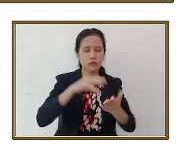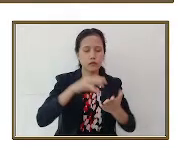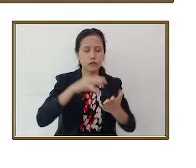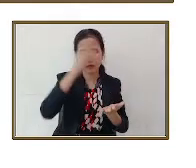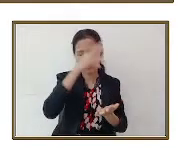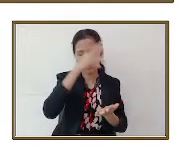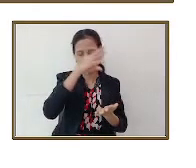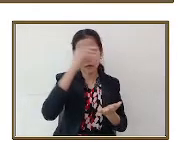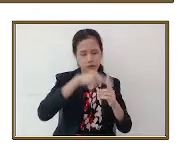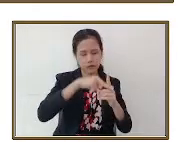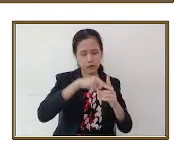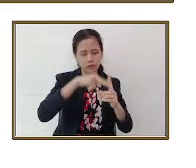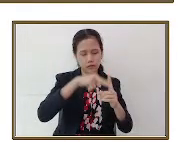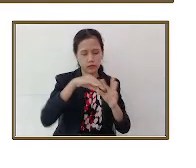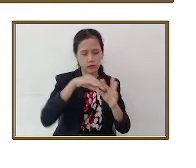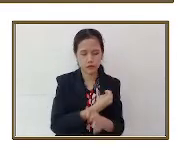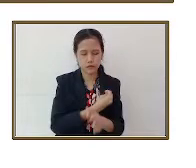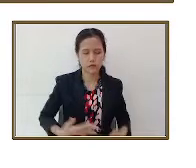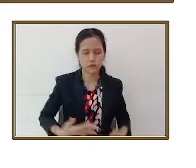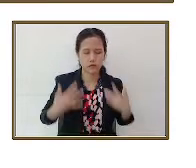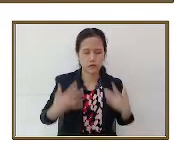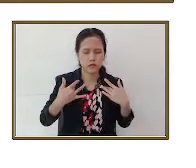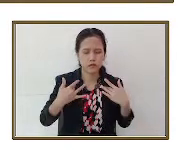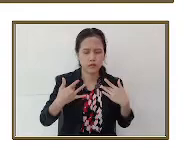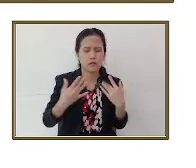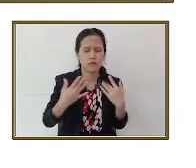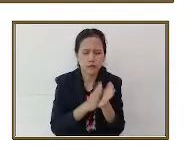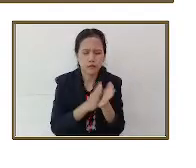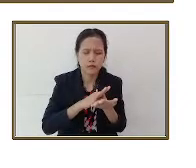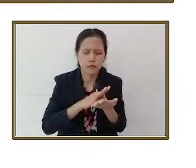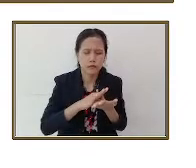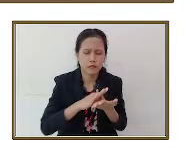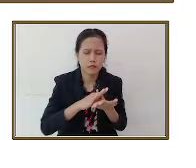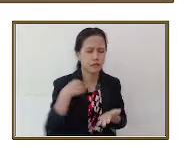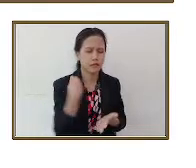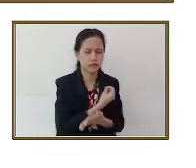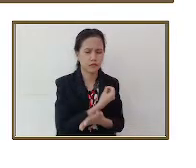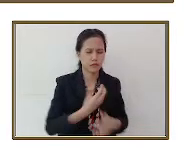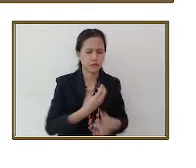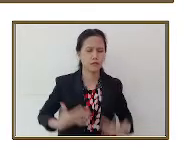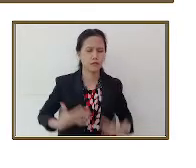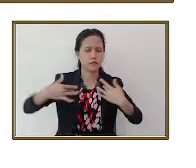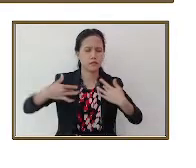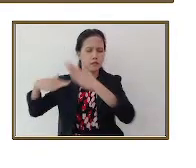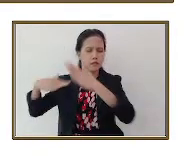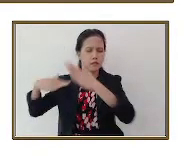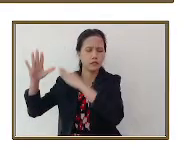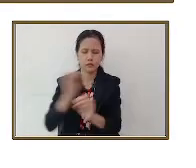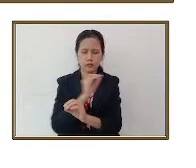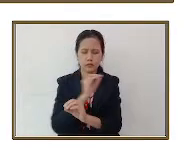Ipagpatawad niyo po ang buhay namin nakaraan na wala po kaming response sa inyong salita.